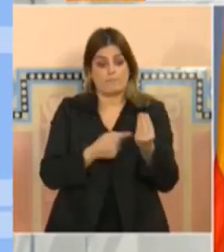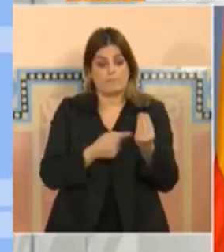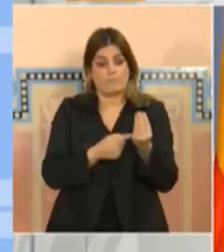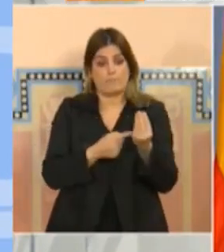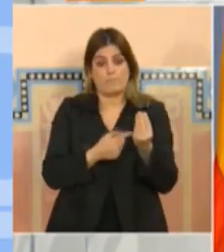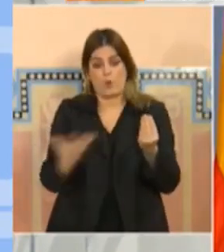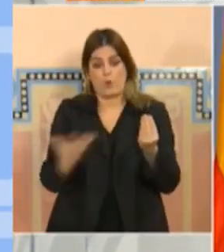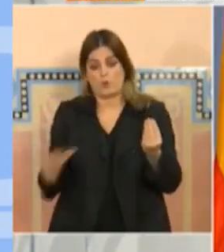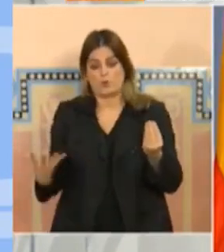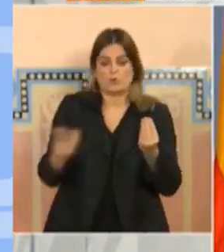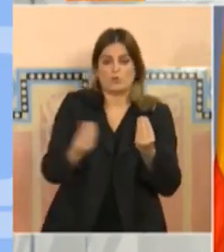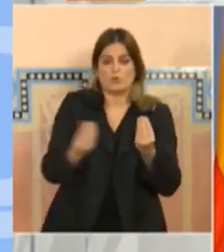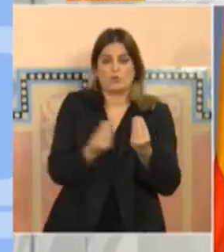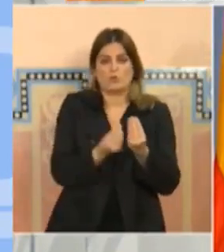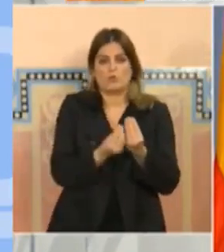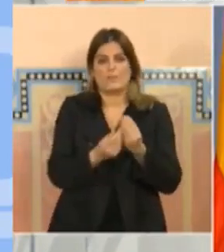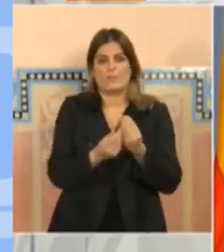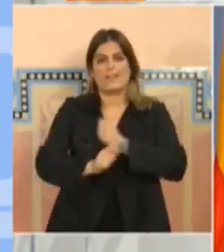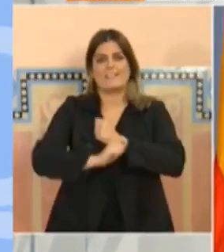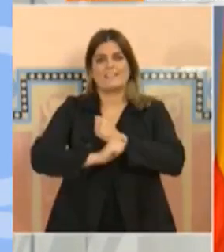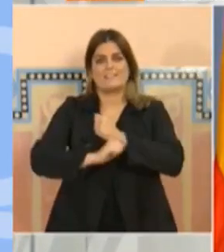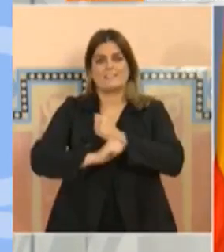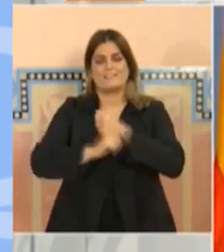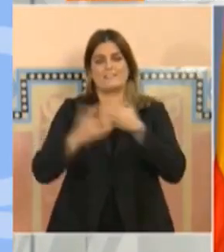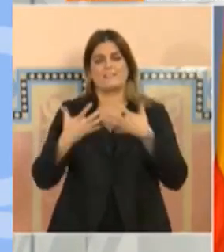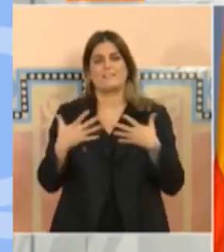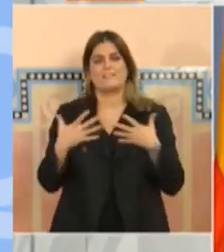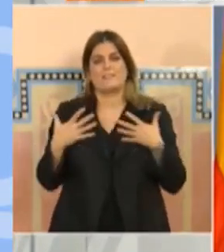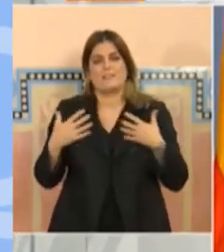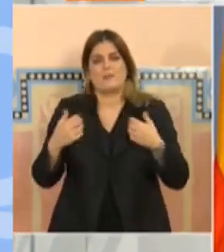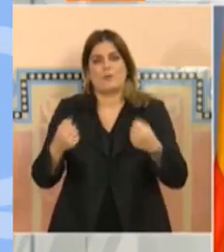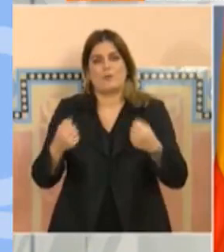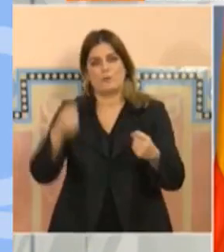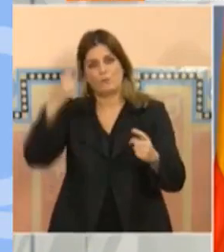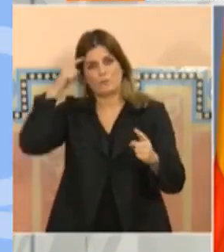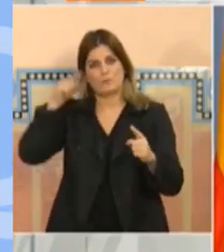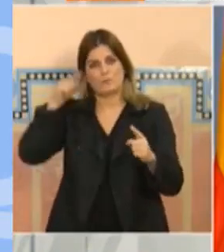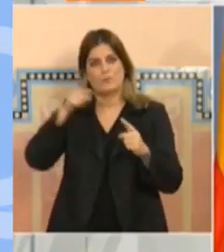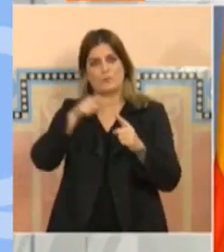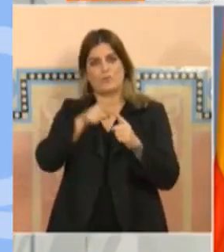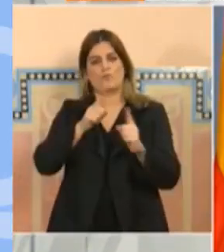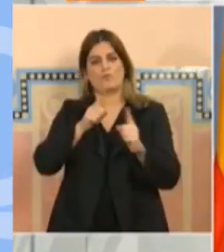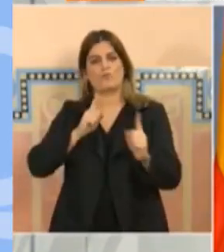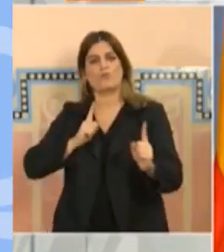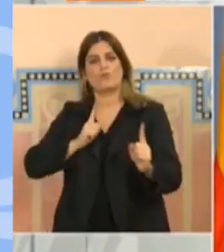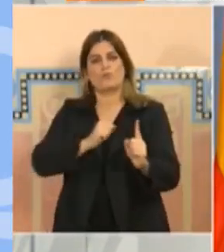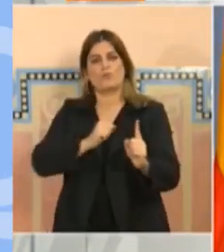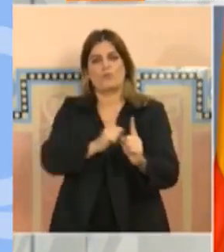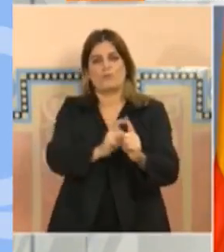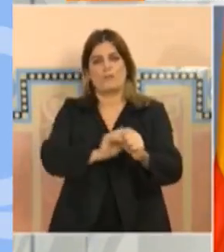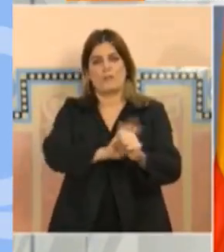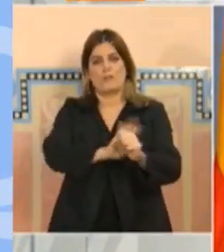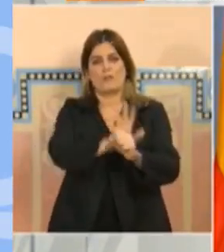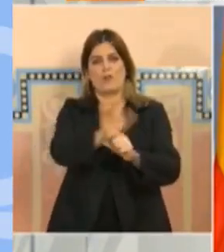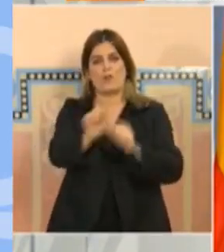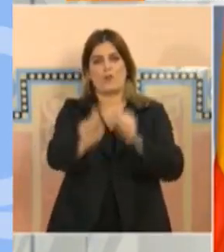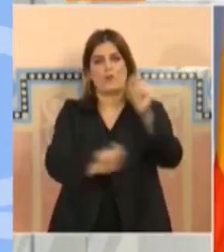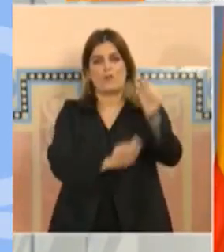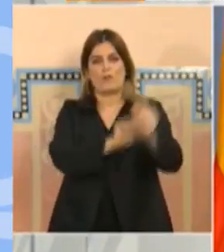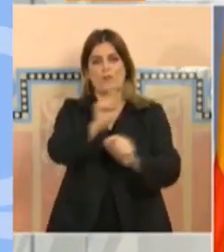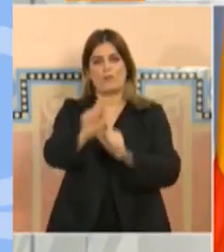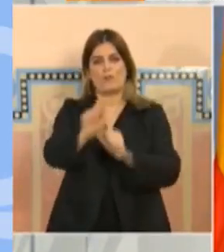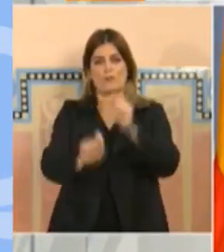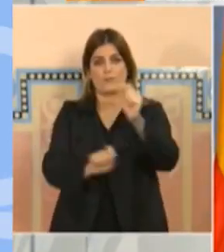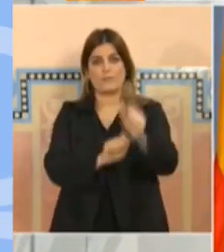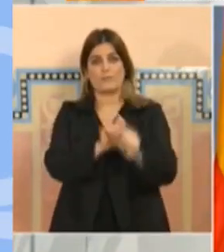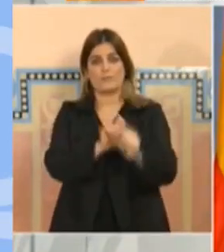cercar aquests positius asimptomàtics que d'altra manera seria molt difícil de trobar i poder-ne